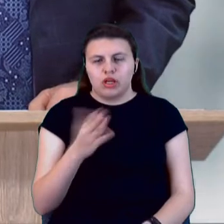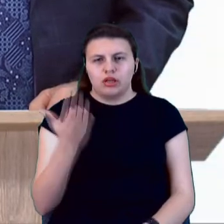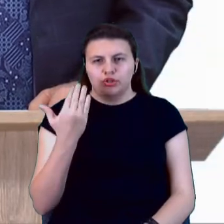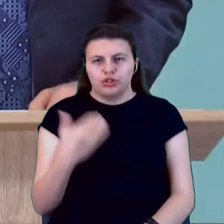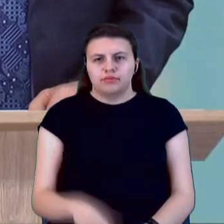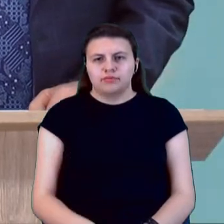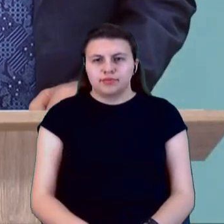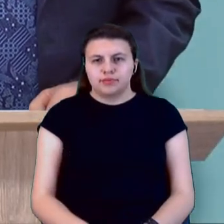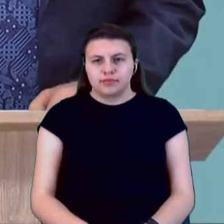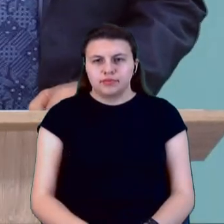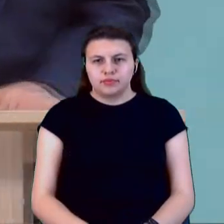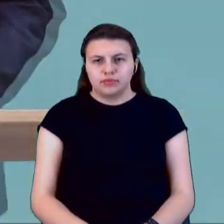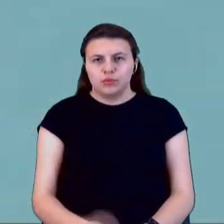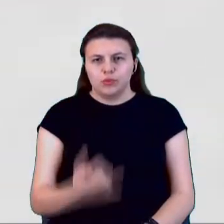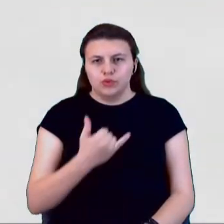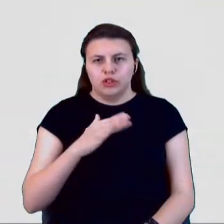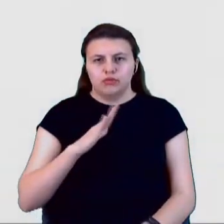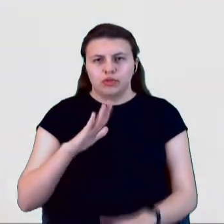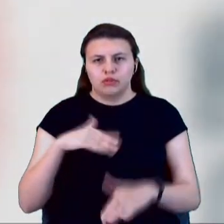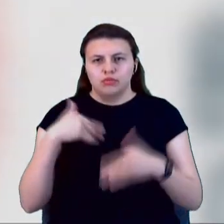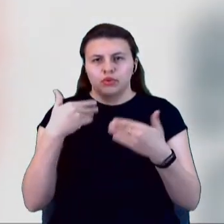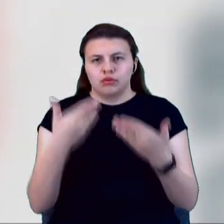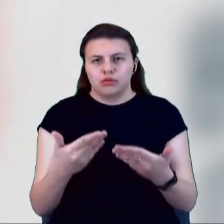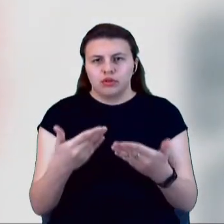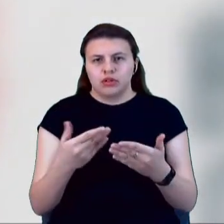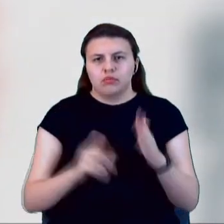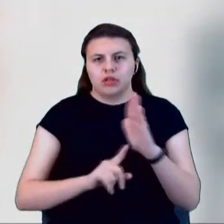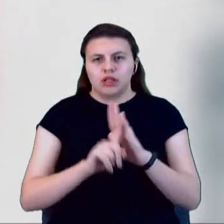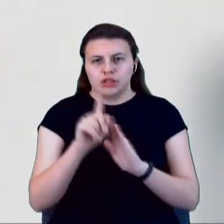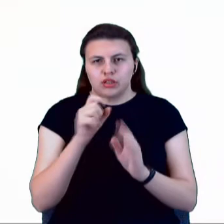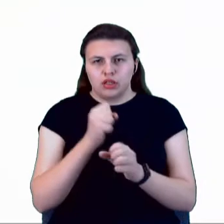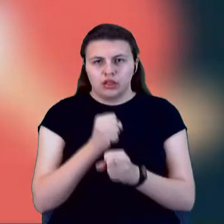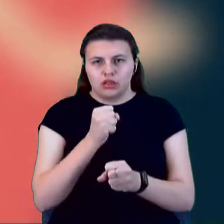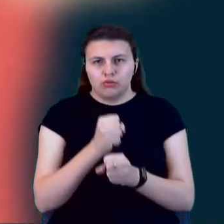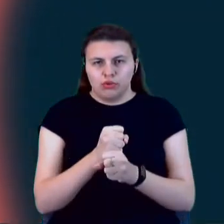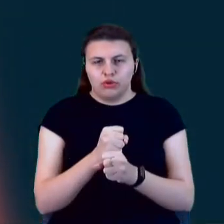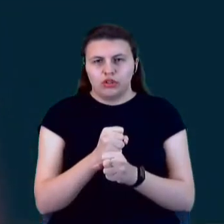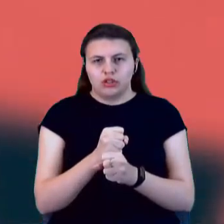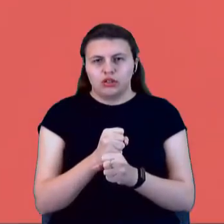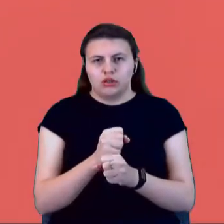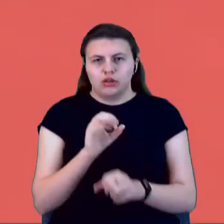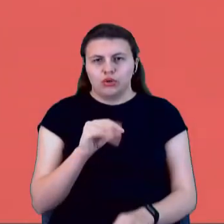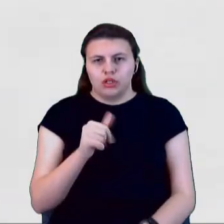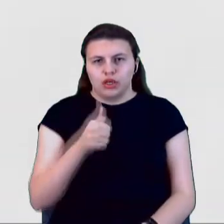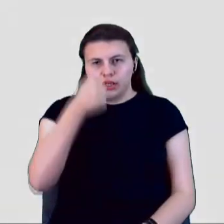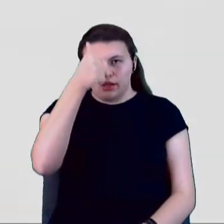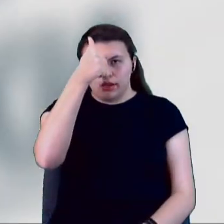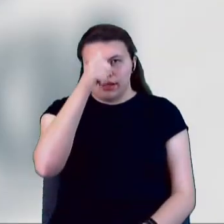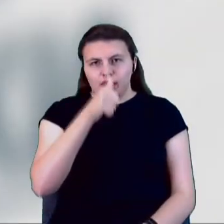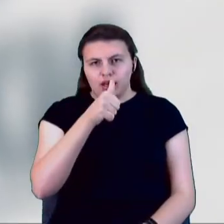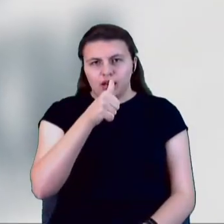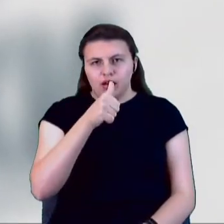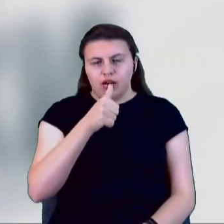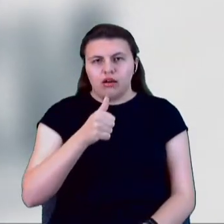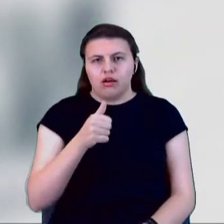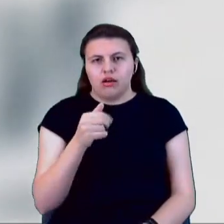У нас было предложение, над которым мы начинали работать, от греко-католической церкви.